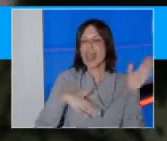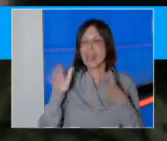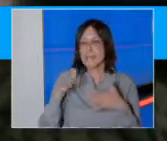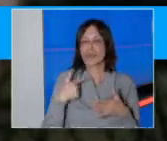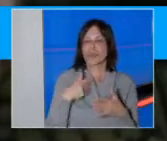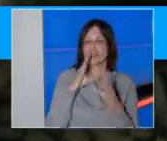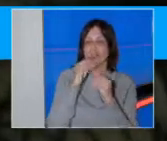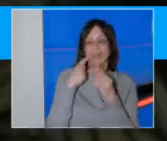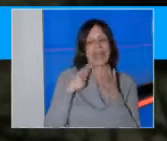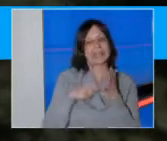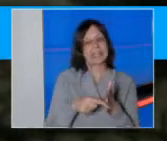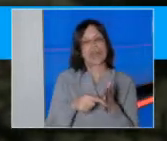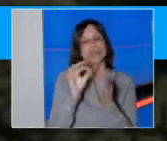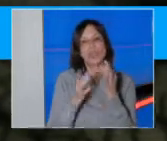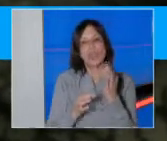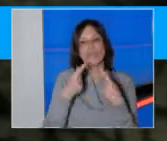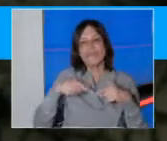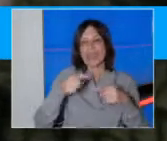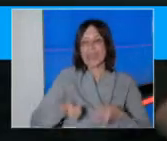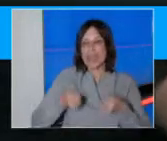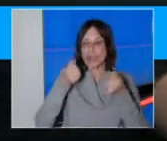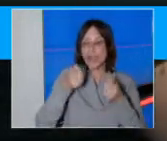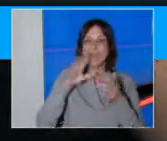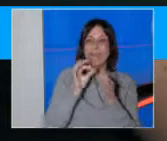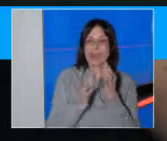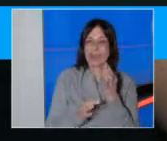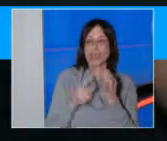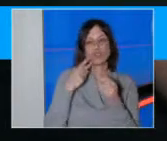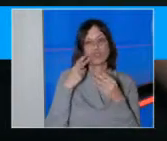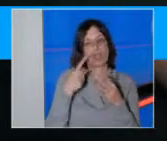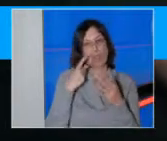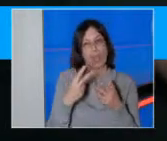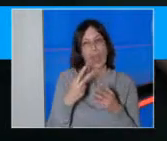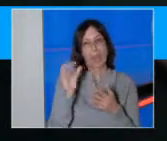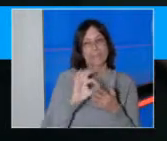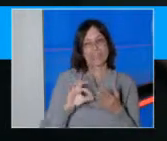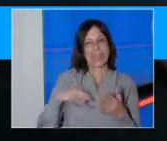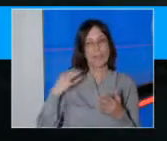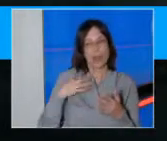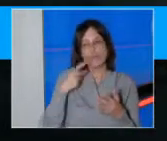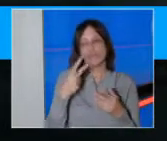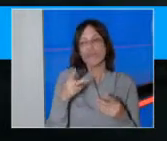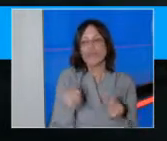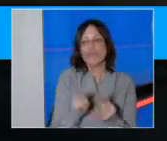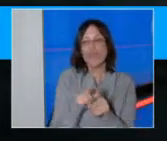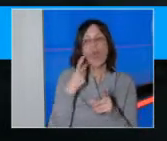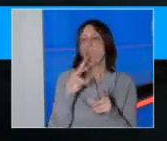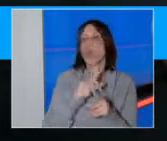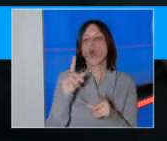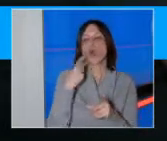היום בוועדת חינוך, ואני חייבת להגיד שגם הנתונים שהציג משרד הבריאות, בסופו של דבר אמרו את אותו דבר שאנחנו אומרים. לא ראו